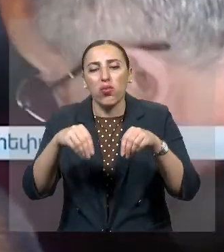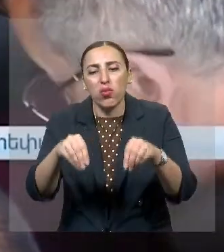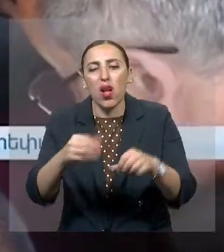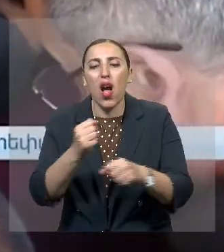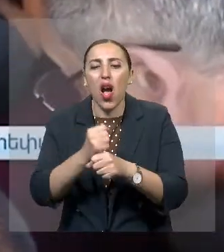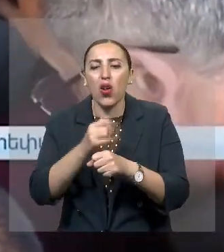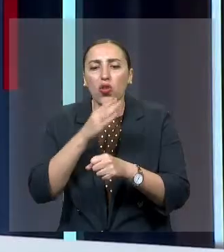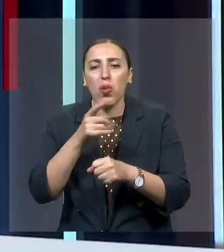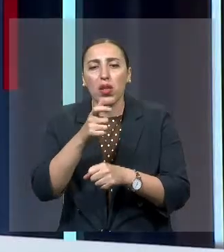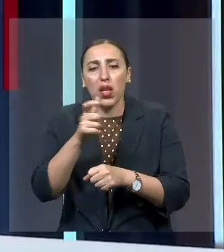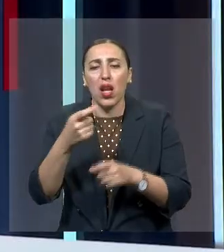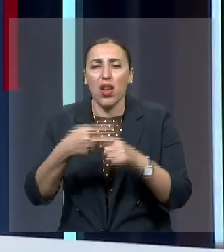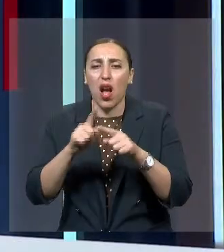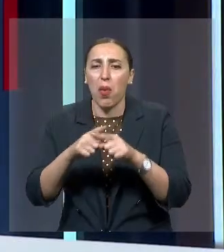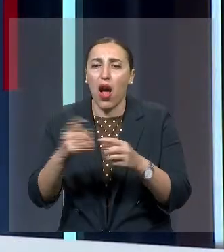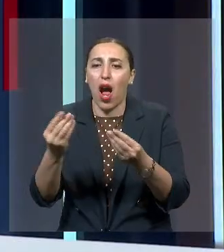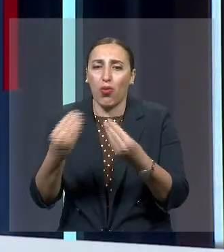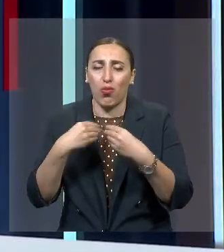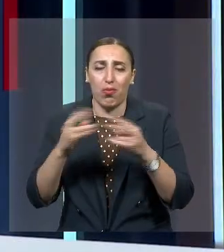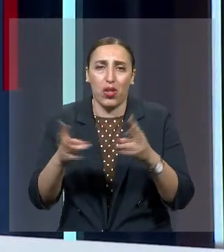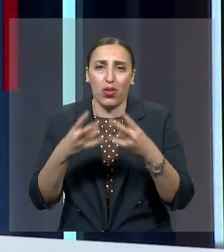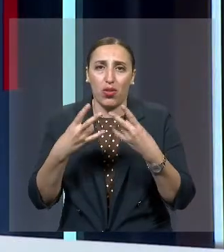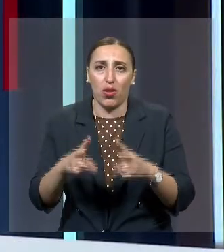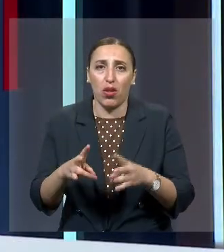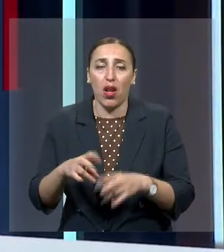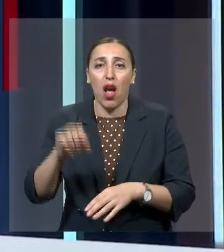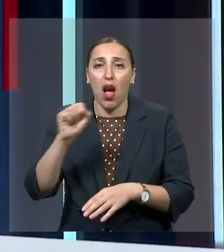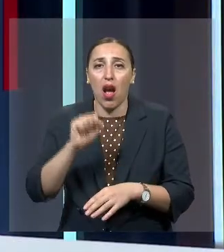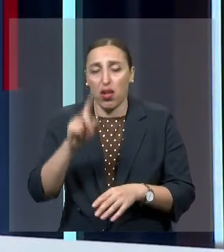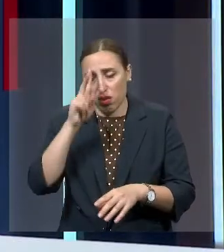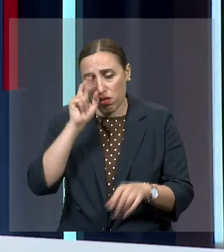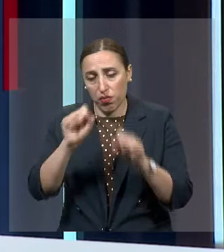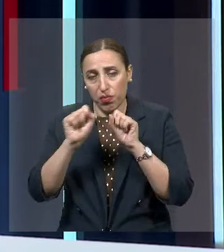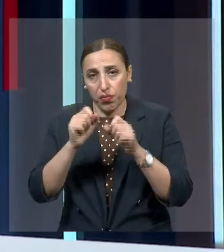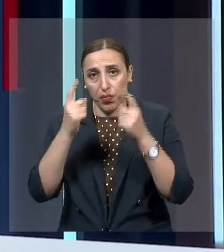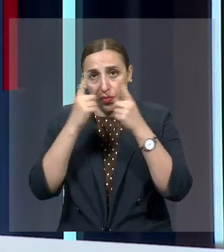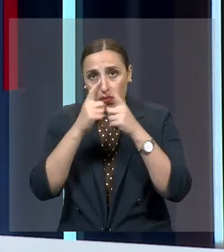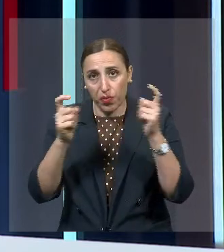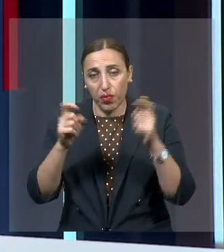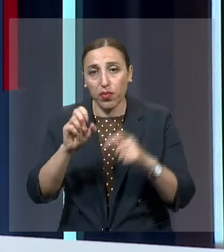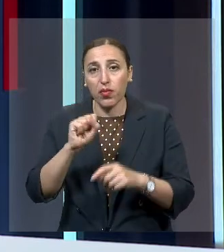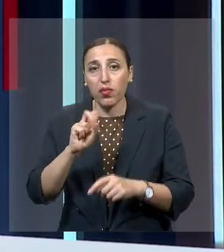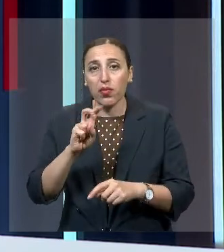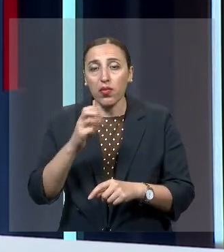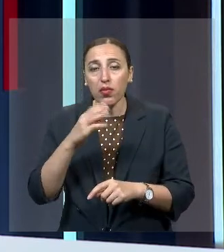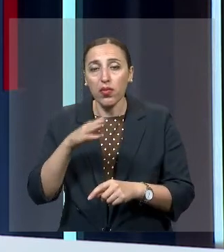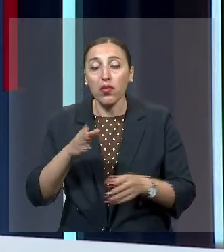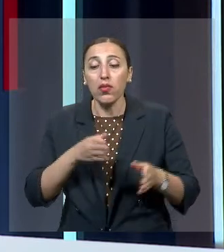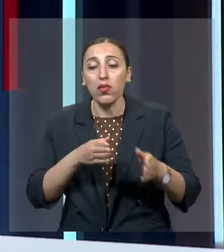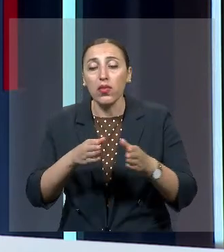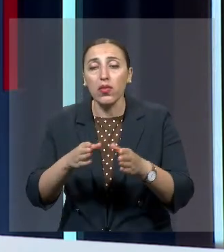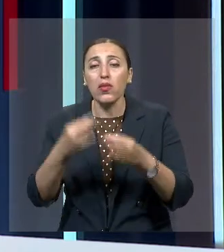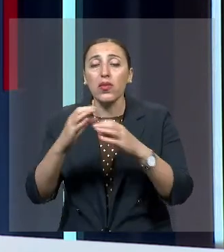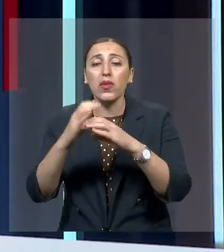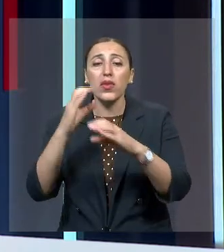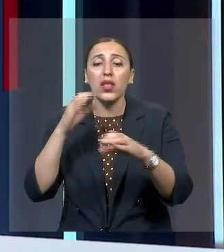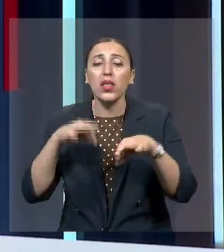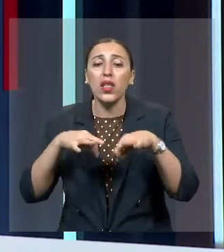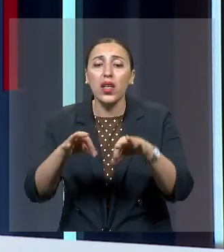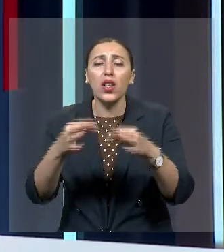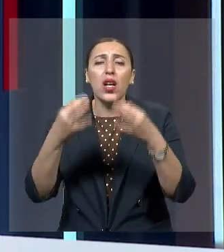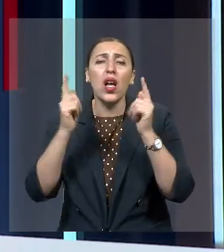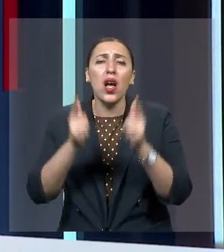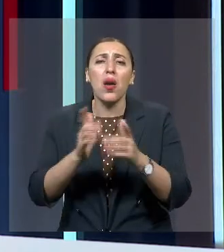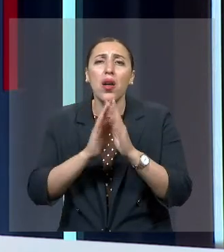Ոչ մեկ չի ուզում։ Արցախի իշխանությունները հավաստիացնում են, որ Աղդամից որևէ բեռնատար չի անցնելու ճանապարհը փակե ոչ